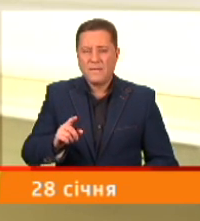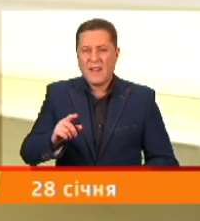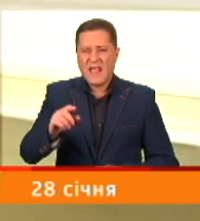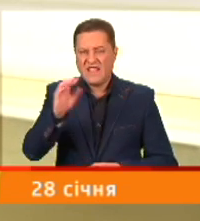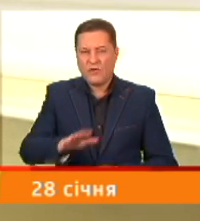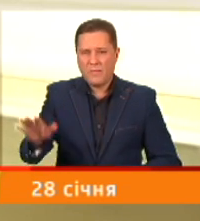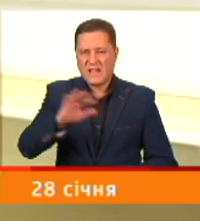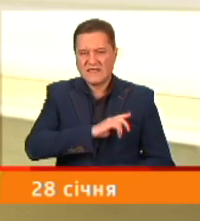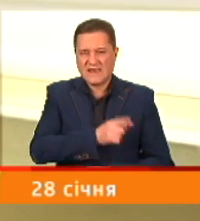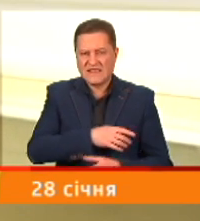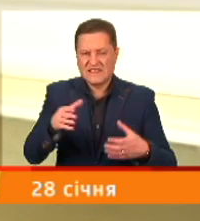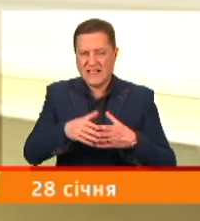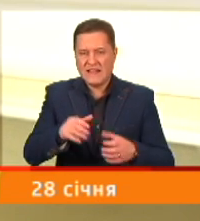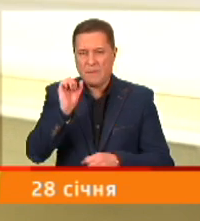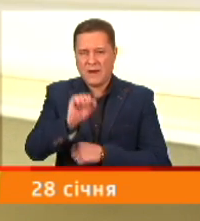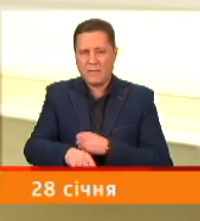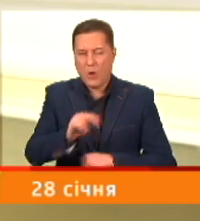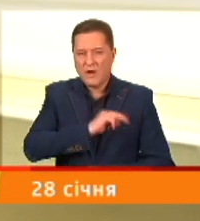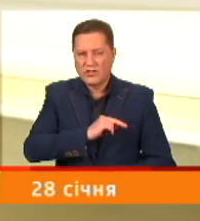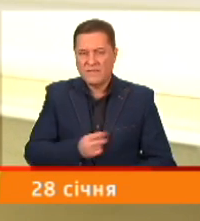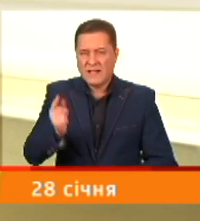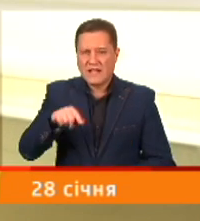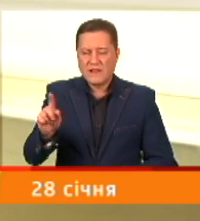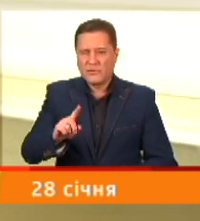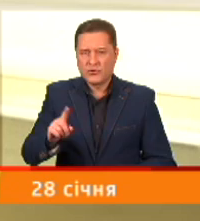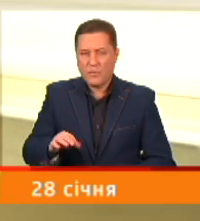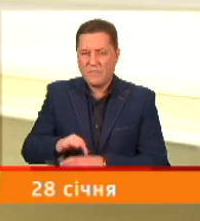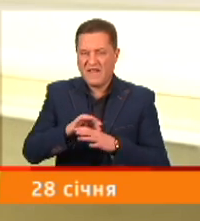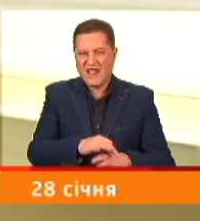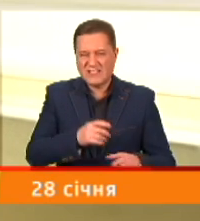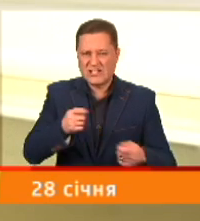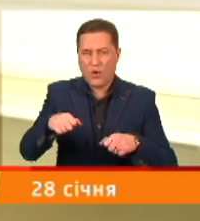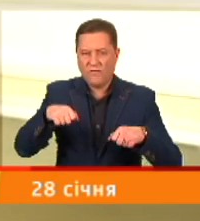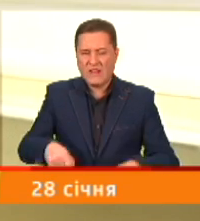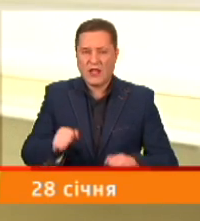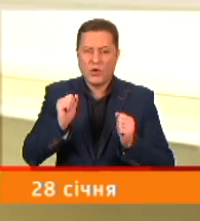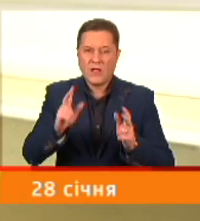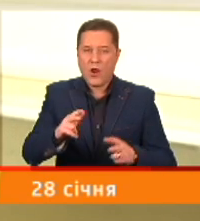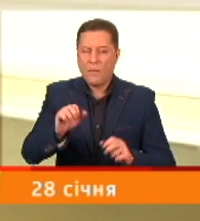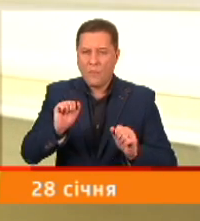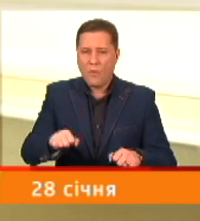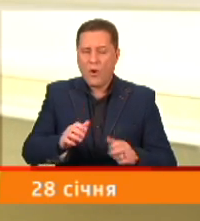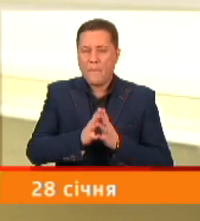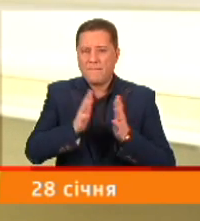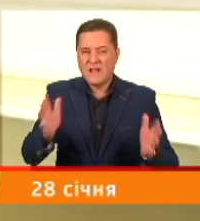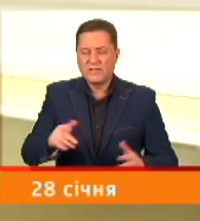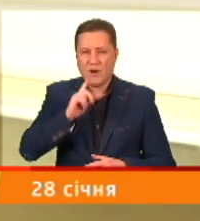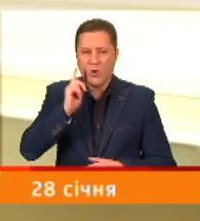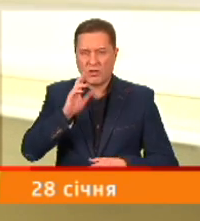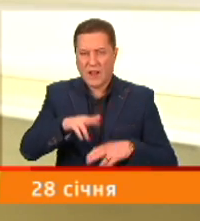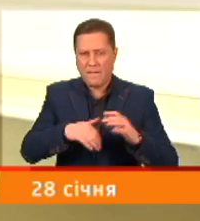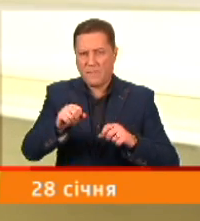перемогли. Я працюватиму над тим, щоб привести у владу якомога більше молодих професіоналів,